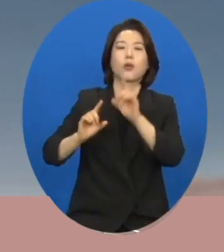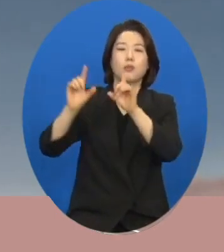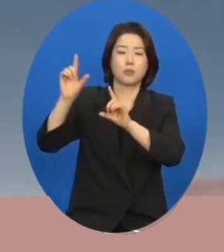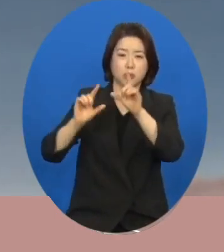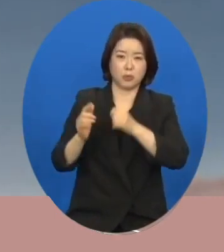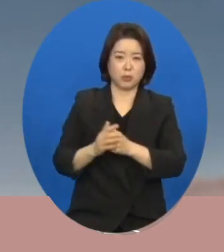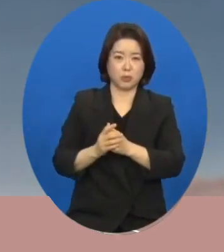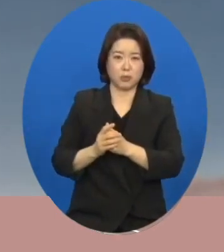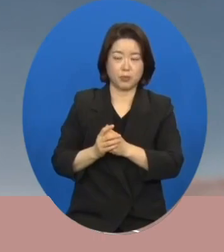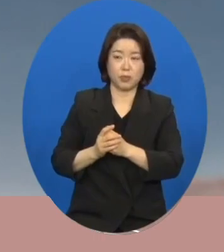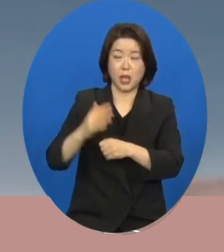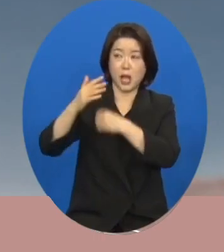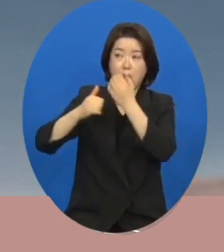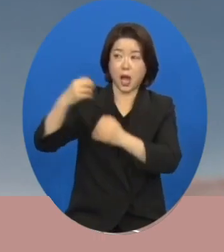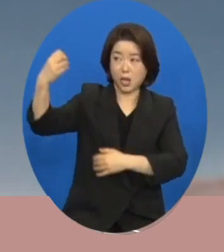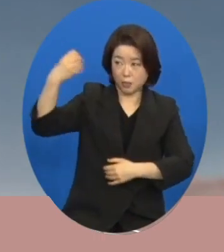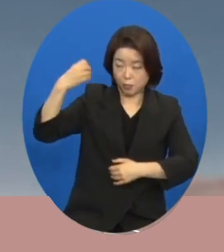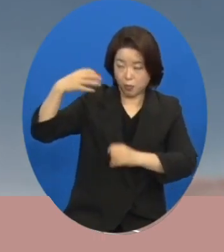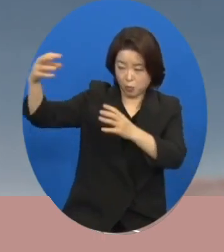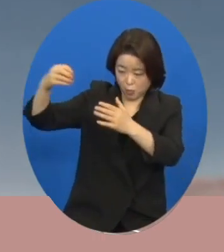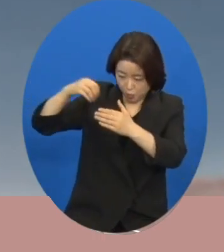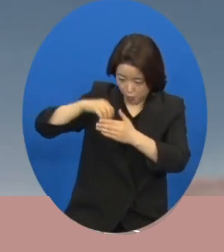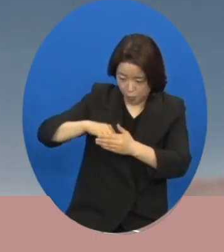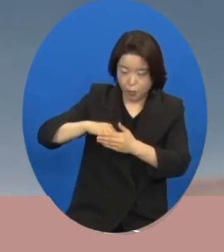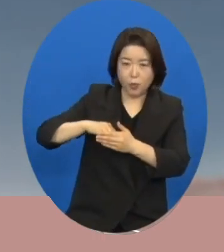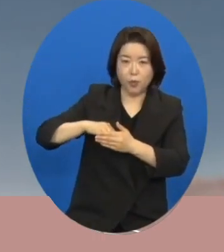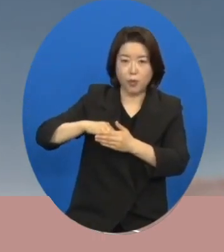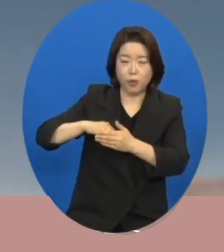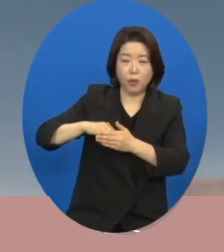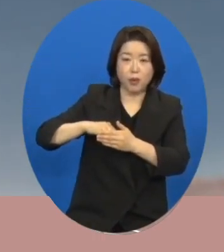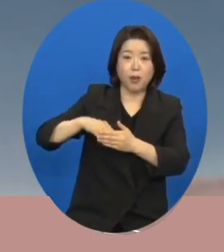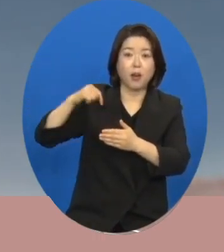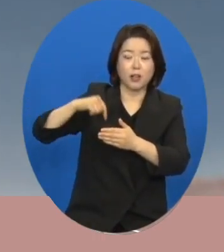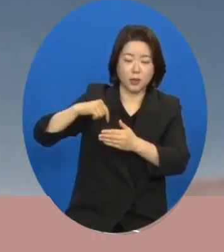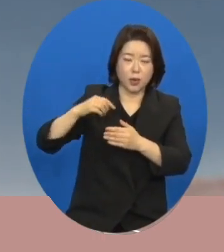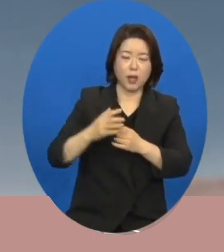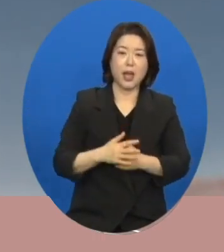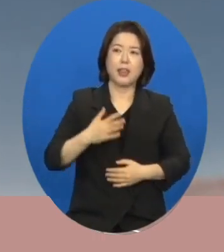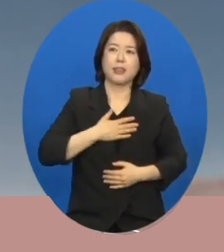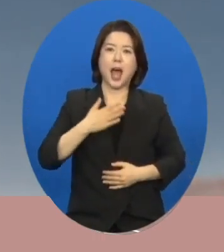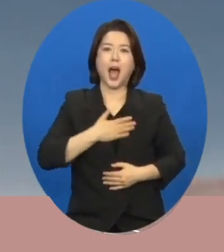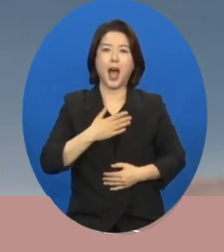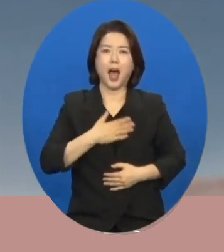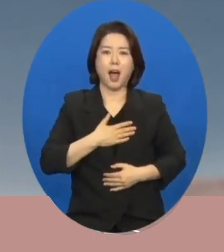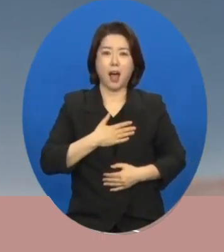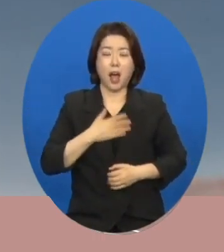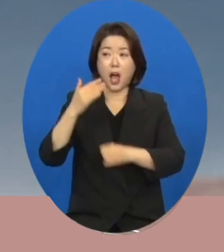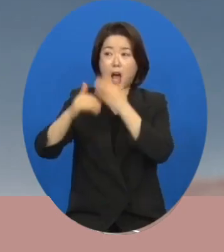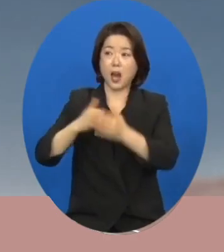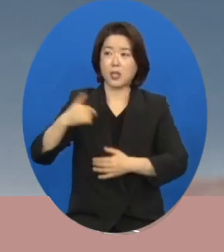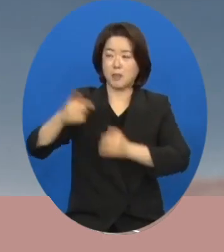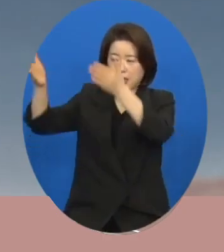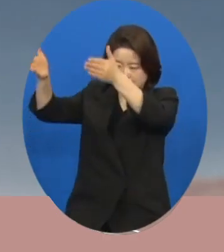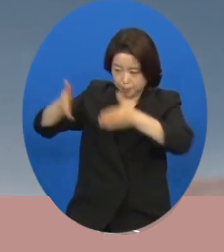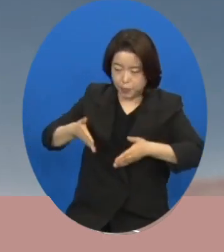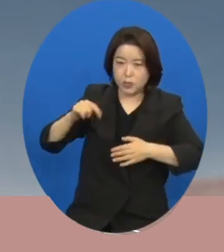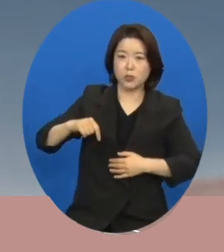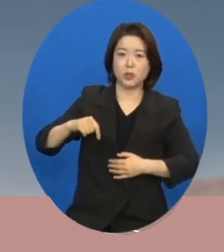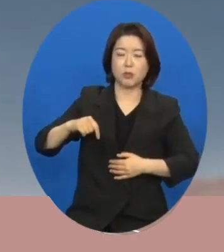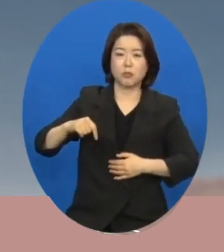안에 조금이라도 숨겨져 있는 불순물 나라고 하는 내 자신을 드러내고 싶은